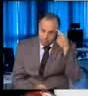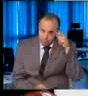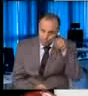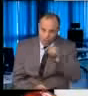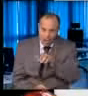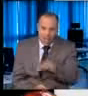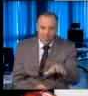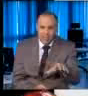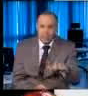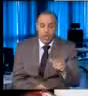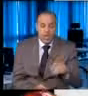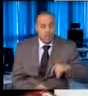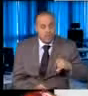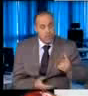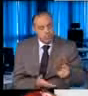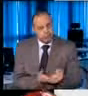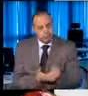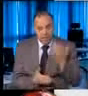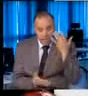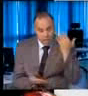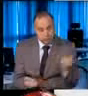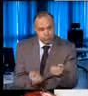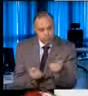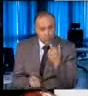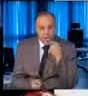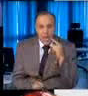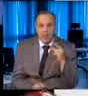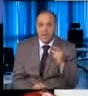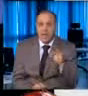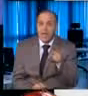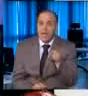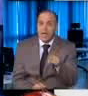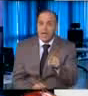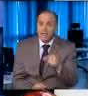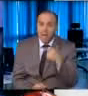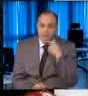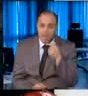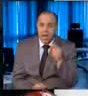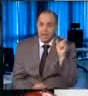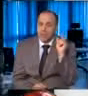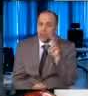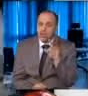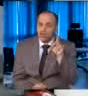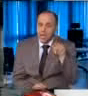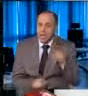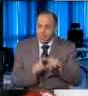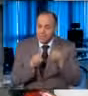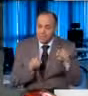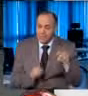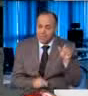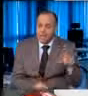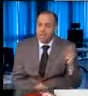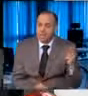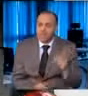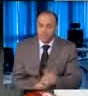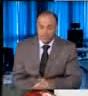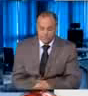اللامركزيه وحث الشباب على الفعل الثقافي خاصه بتزامنها مع الدوره 13 لايام السينما الطالبيه.